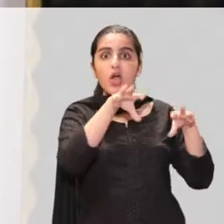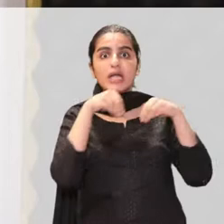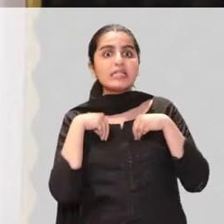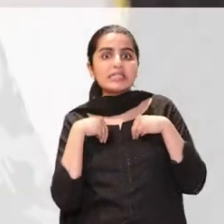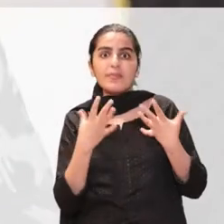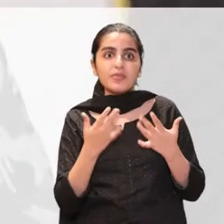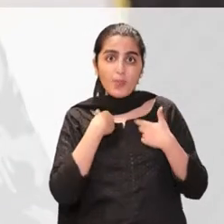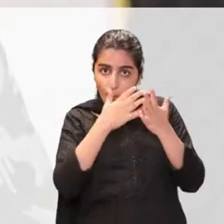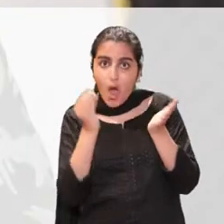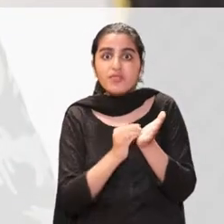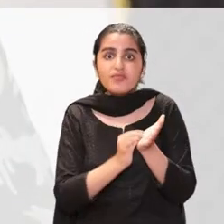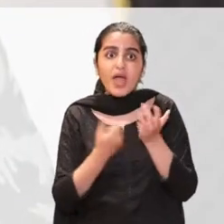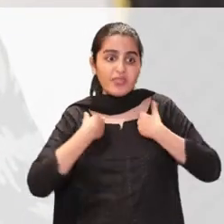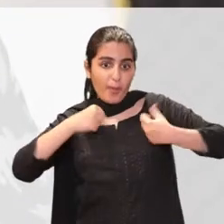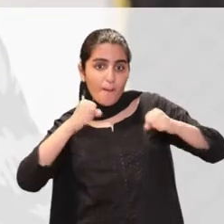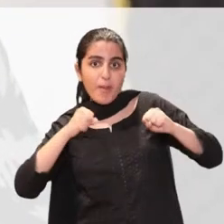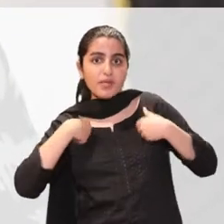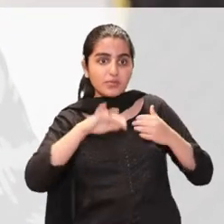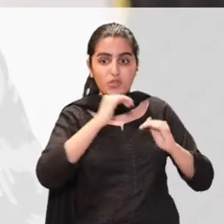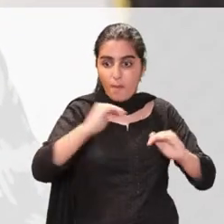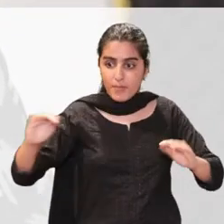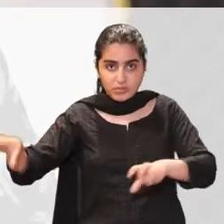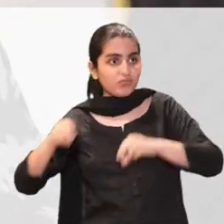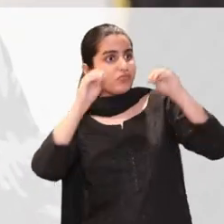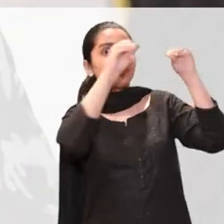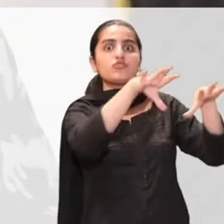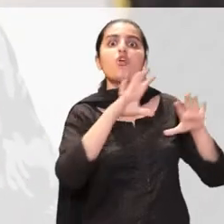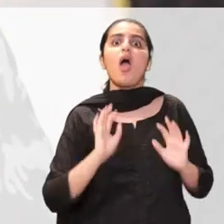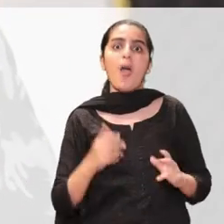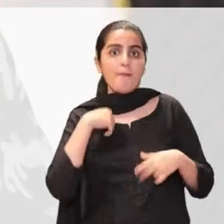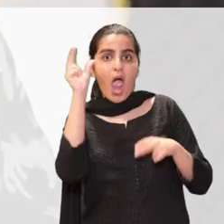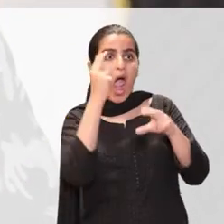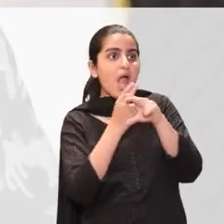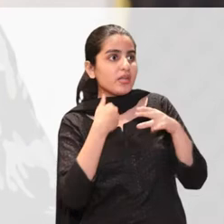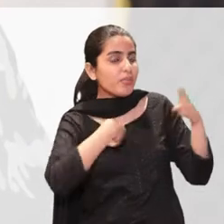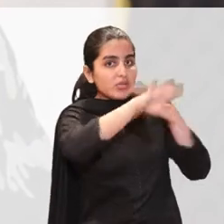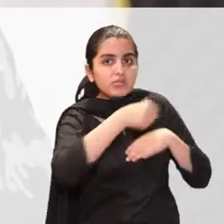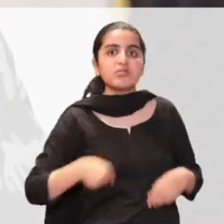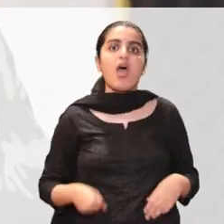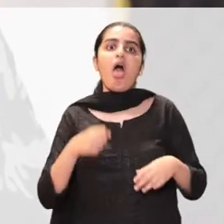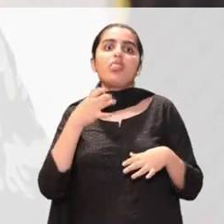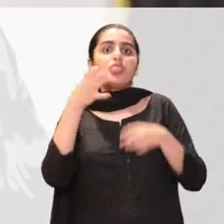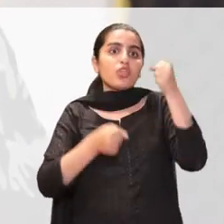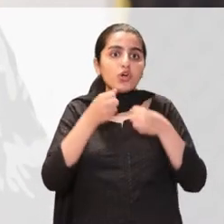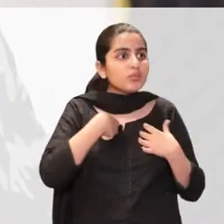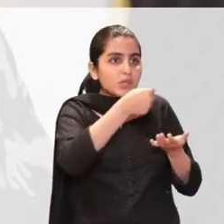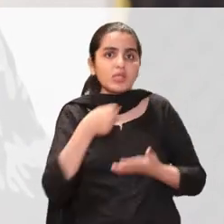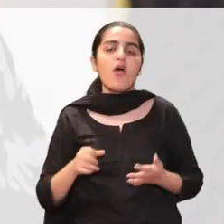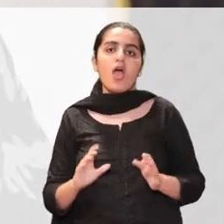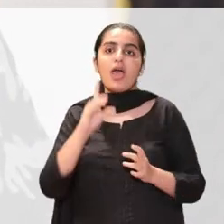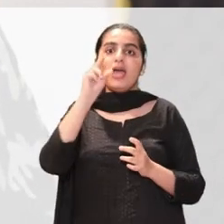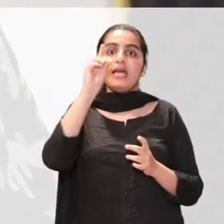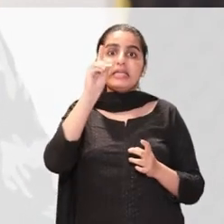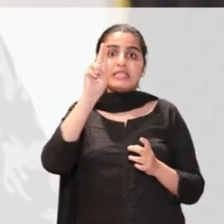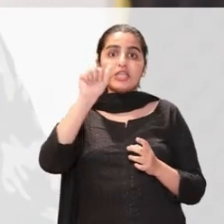कितनी कदर करें मतलब अ मैंने अपराध तो घर आते हैं आप एकदम कहते हैं और मैं इतनी इतना लड़की आई हूं और मां तु फक्र